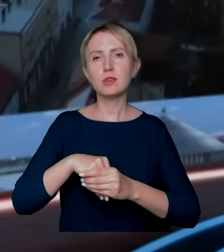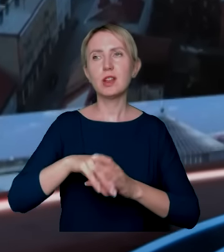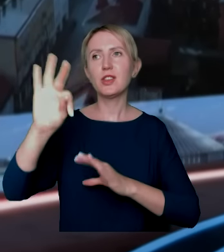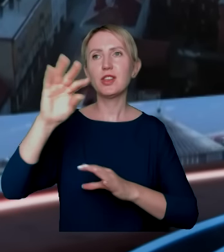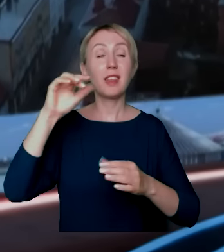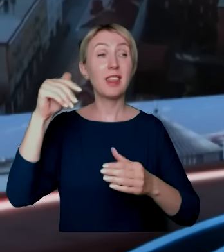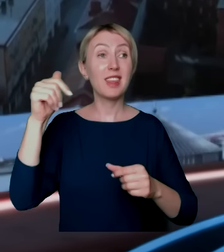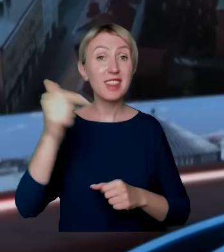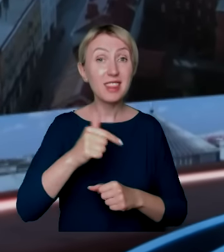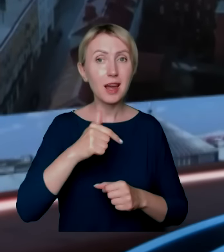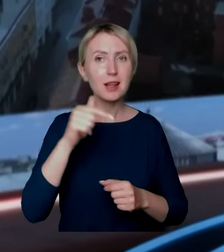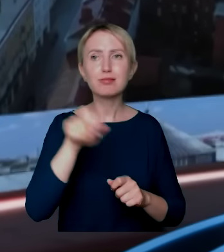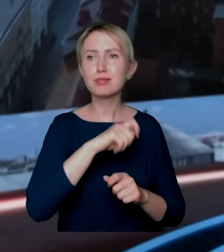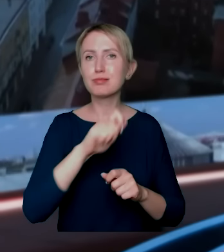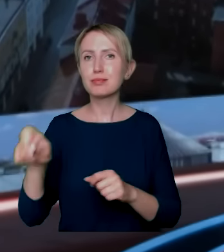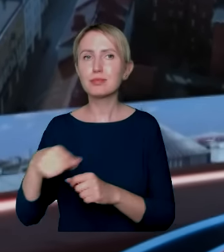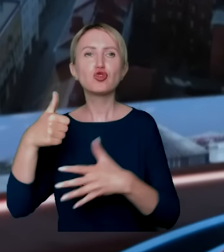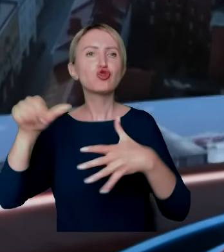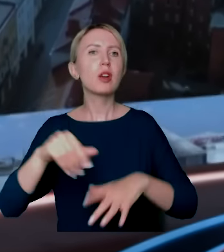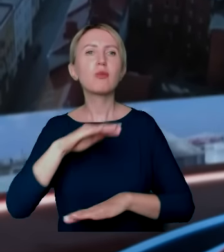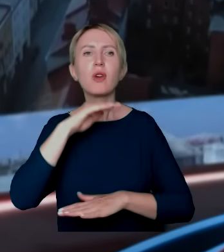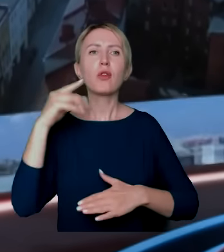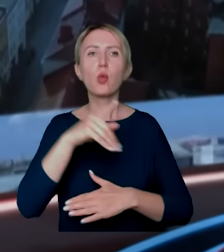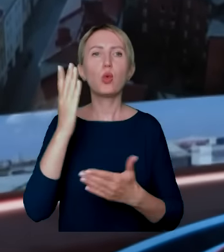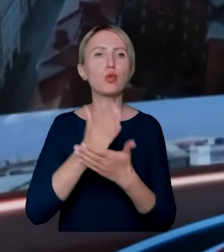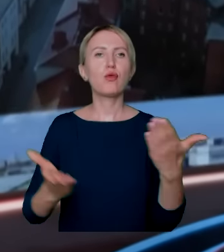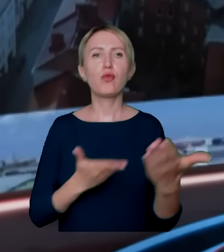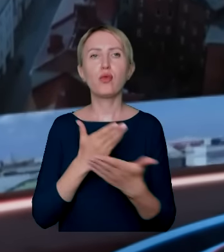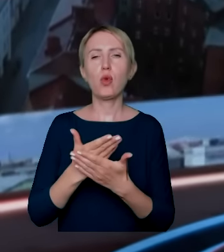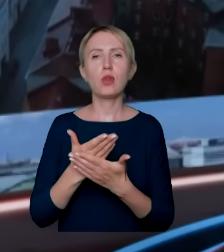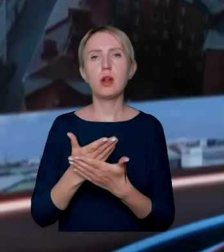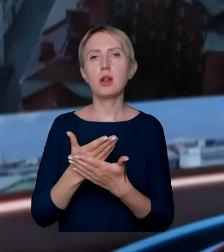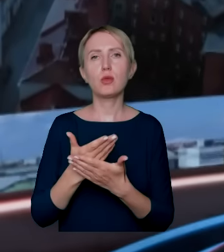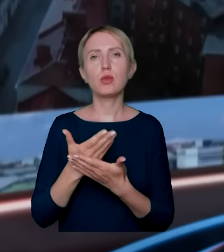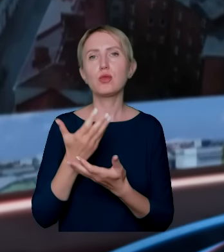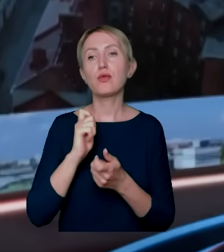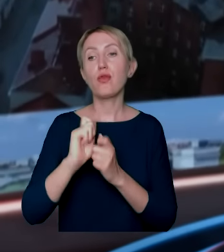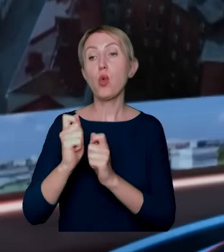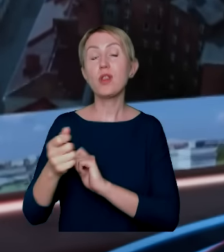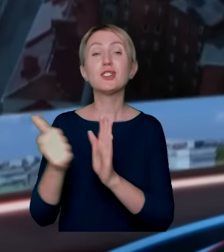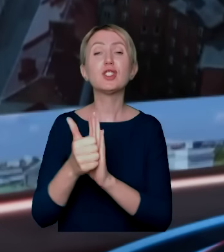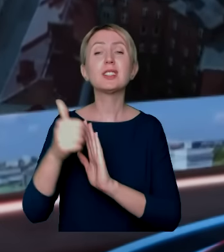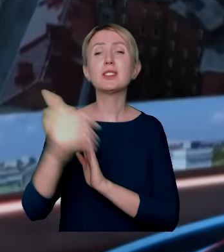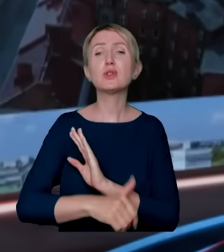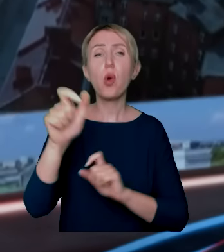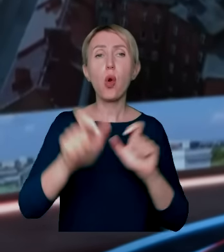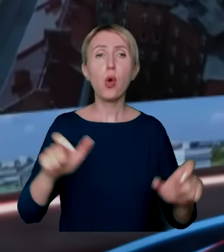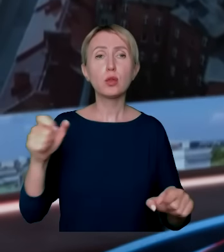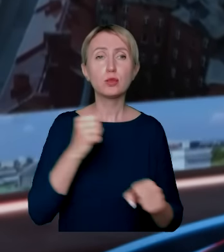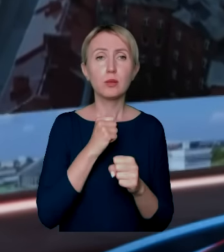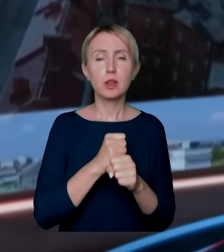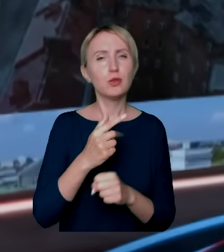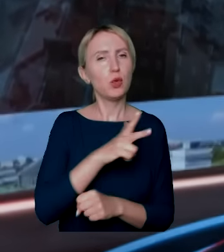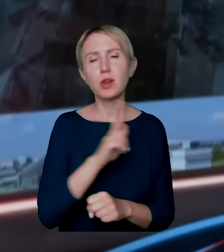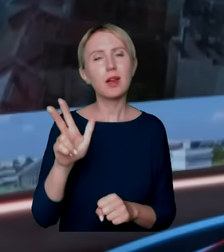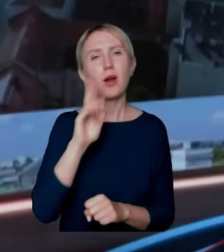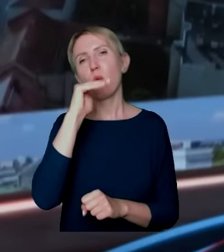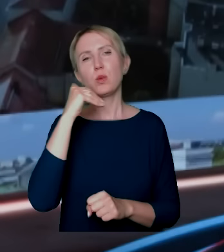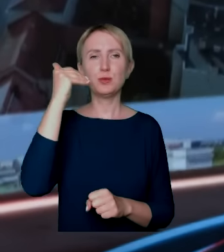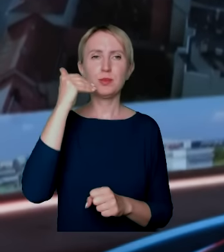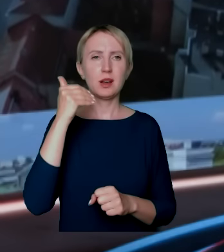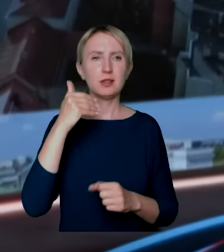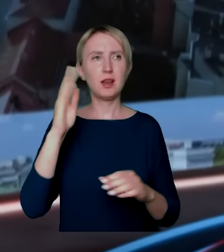potęgę. Pół roku wystarczyło, żeby złożyli wnioski o zwolnienie ponad 16 tysięcy pracowników. Jak widać, nie wszystkim uśmiecha się robienie biznesu